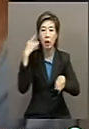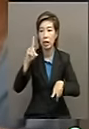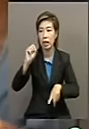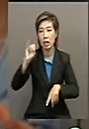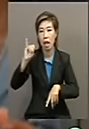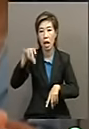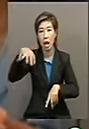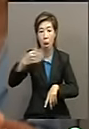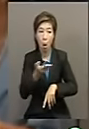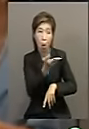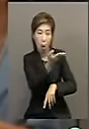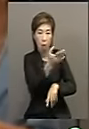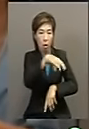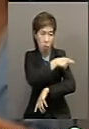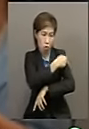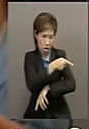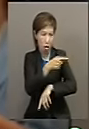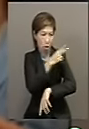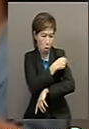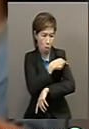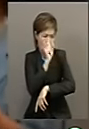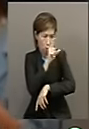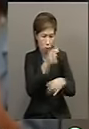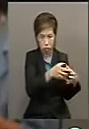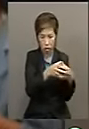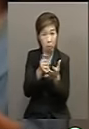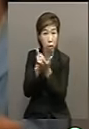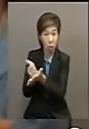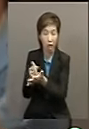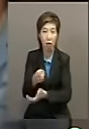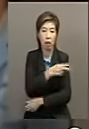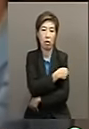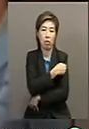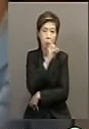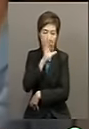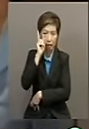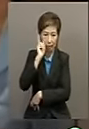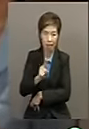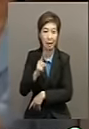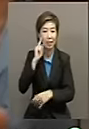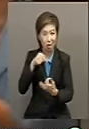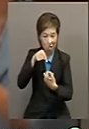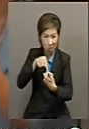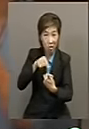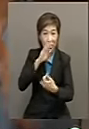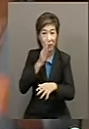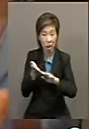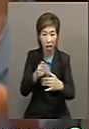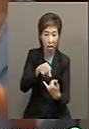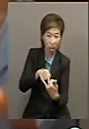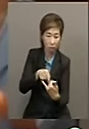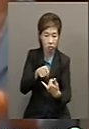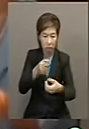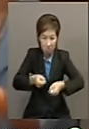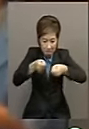ให้จัดชุดแพทย์ฉุกเฉินเข้าไปช่วยเหลือก็บอกว่าการปั๊มหัวใจนะฮะมันดู